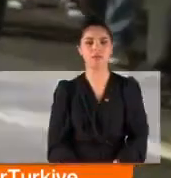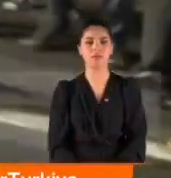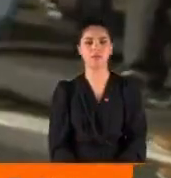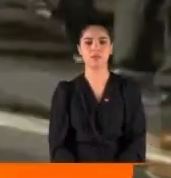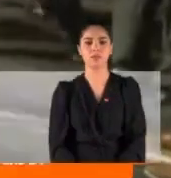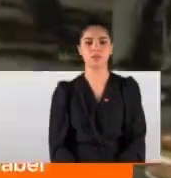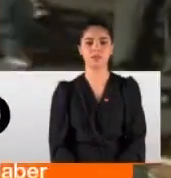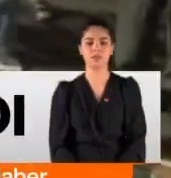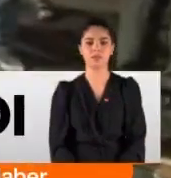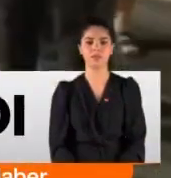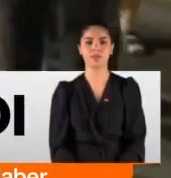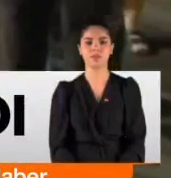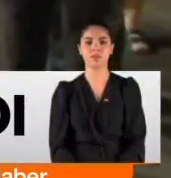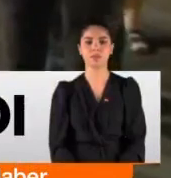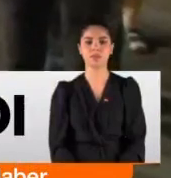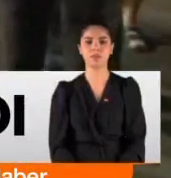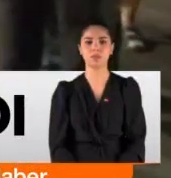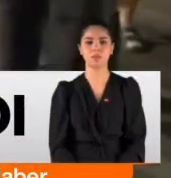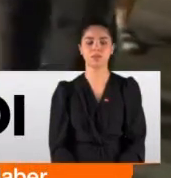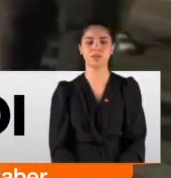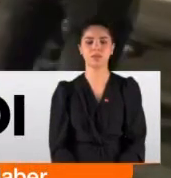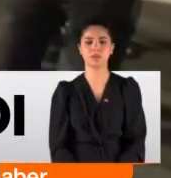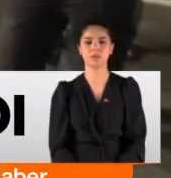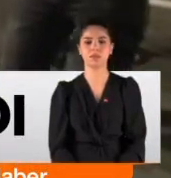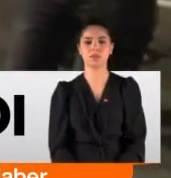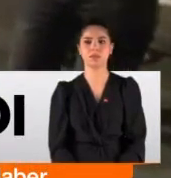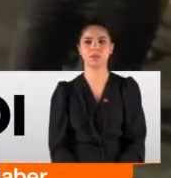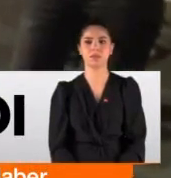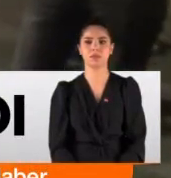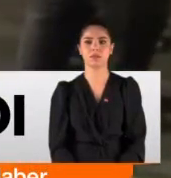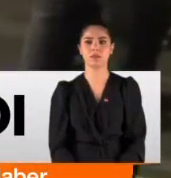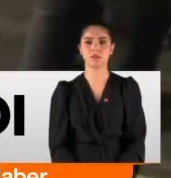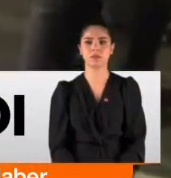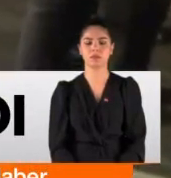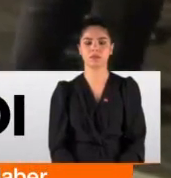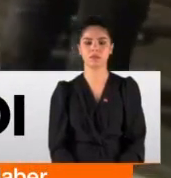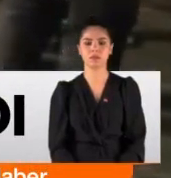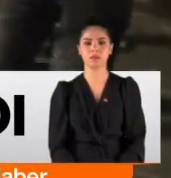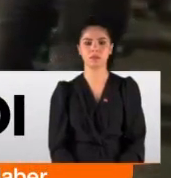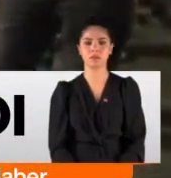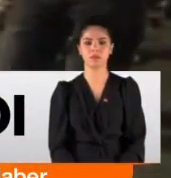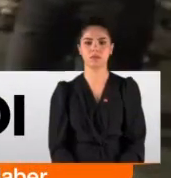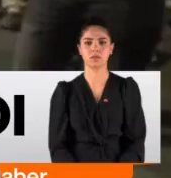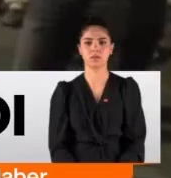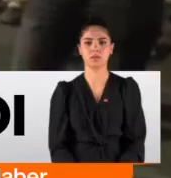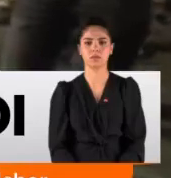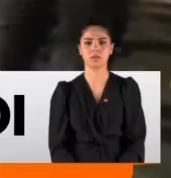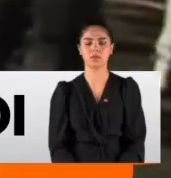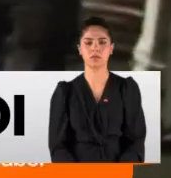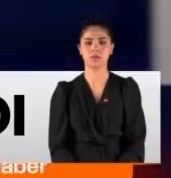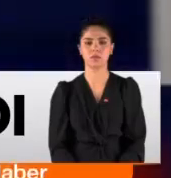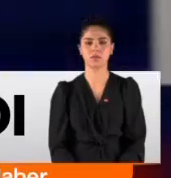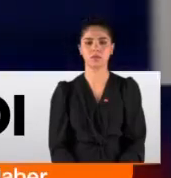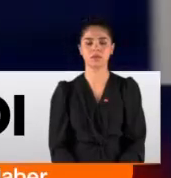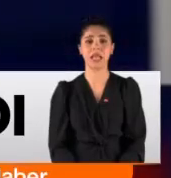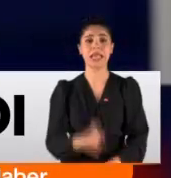askerler yönetime el koymuş. Eğer şunu diyen varsa ben... Canıma güveniyorum. Ben geçer giderim diyen varsa buyursun geçsin. Ben geçerim abi. Aç beni